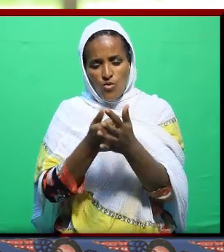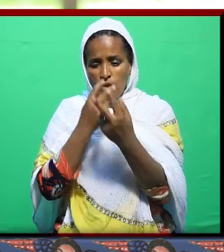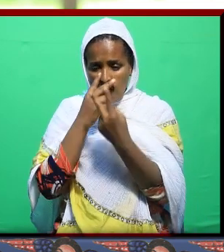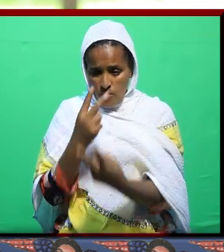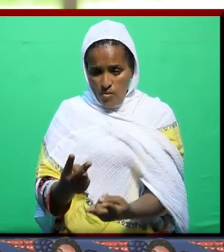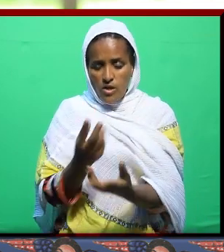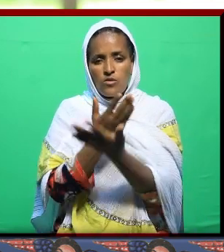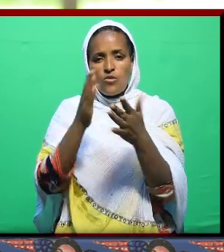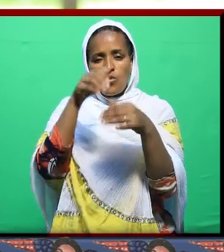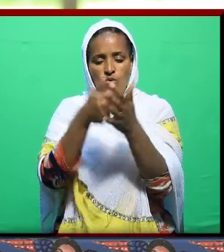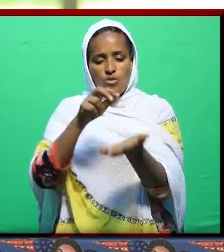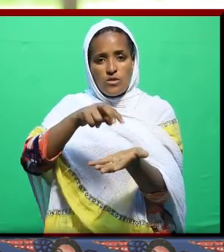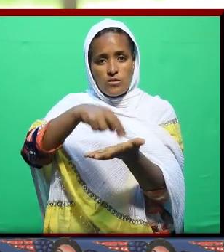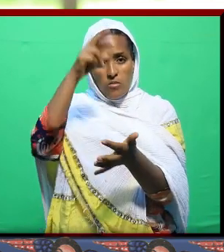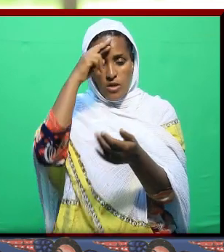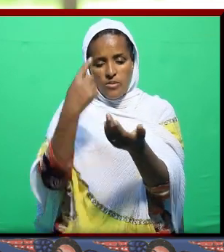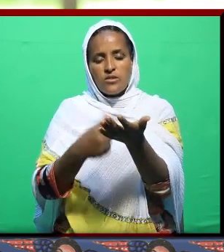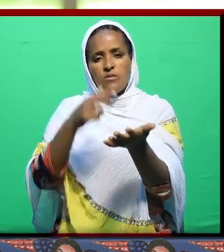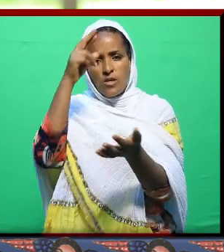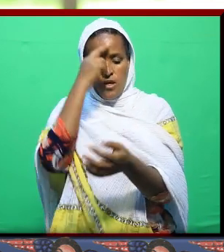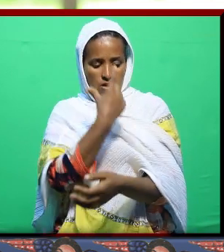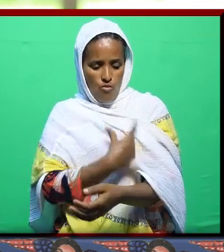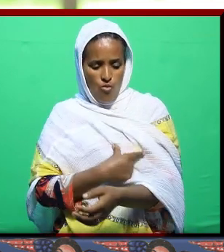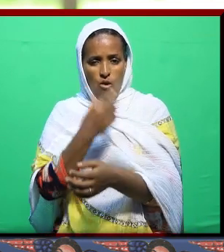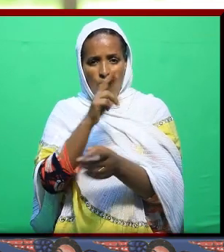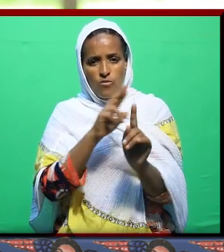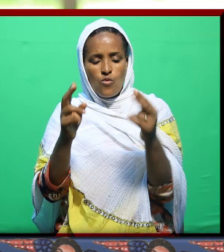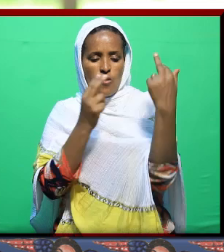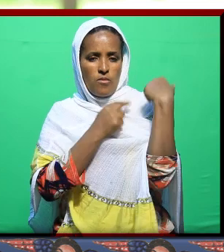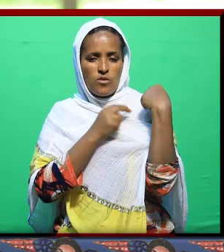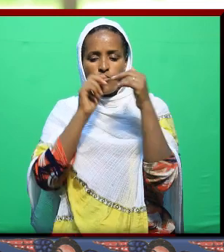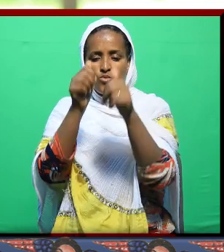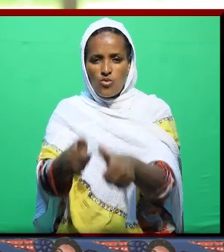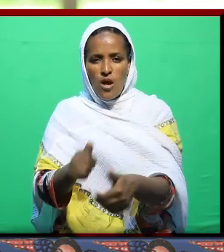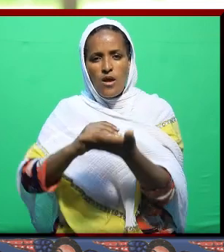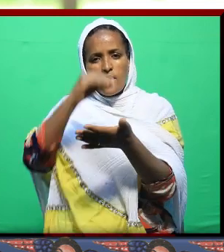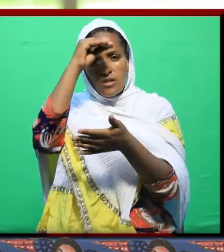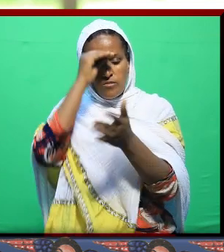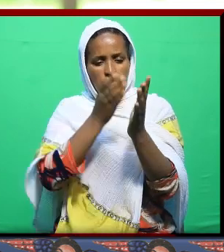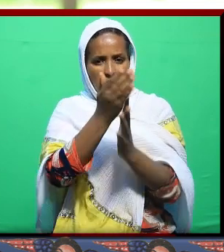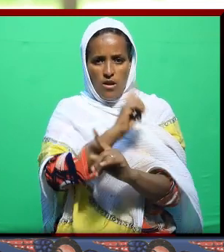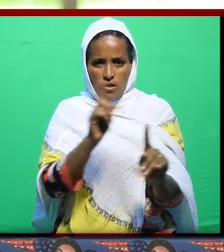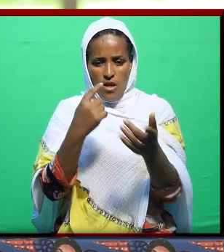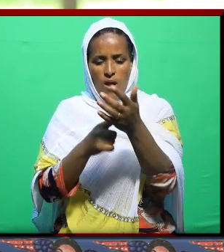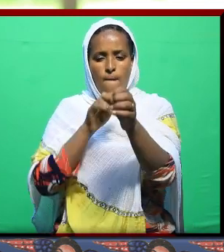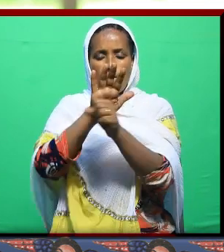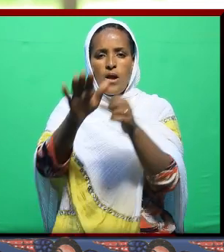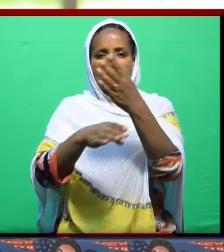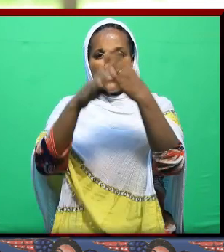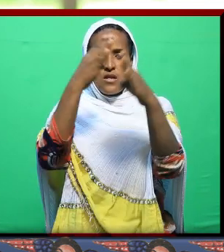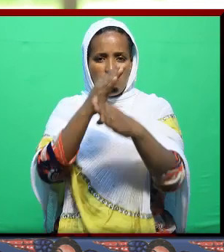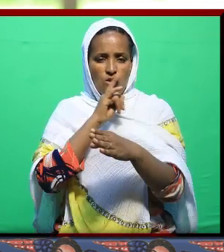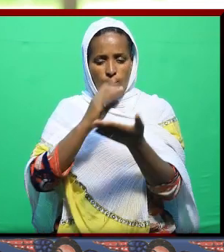ነገሮች ከሚመለከታቸው ነገሮች የተነሳ ይሄ በዚህ ምክንያት የልቡና ወይም ደግሞ የማዕረግ የስጦታ የትምርት መልኩ አይደለም ይሄ